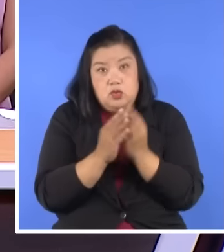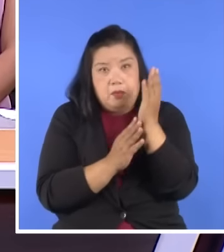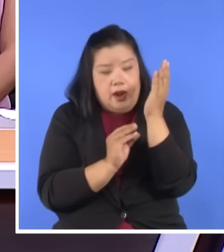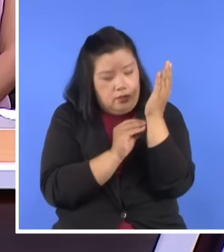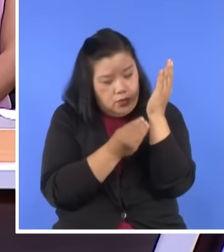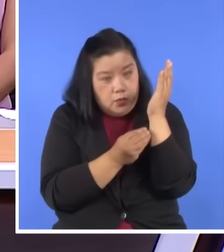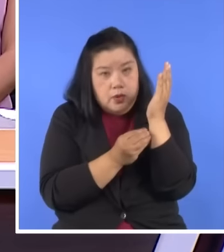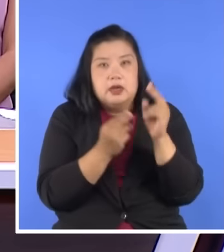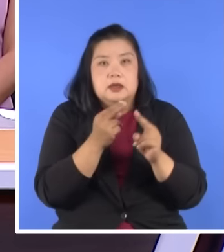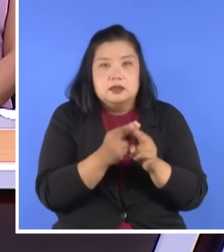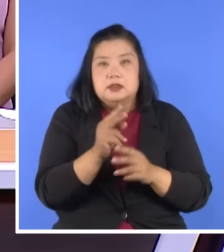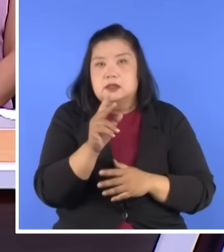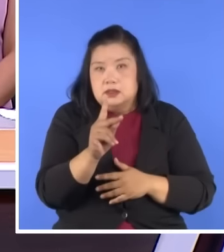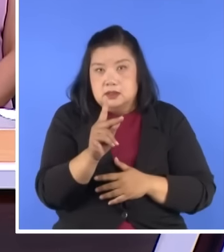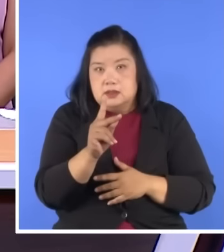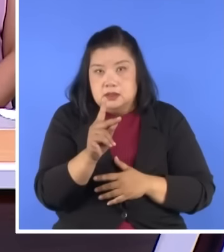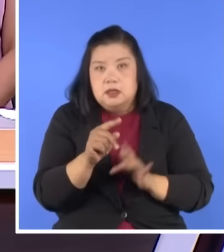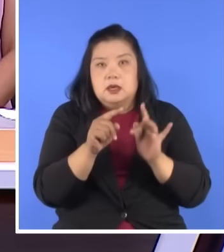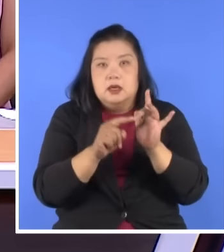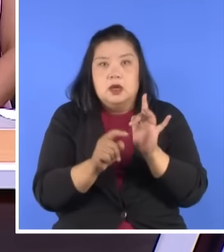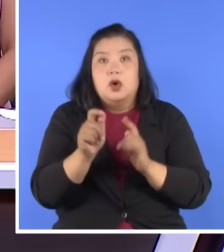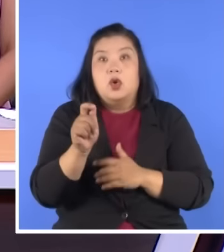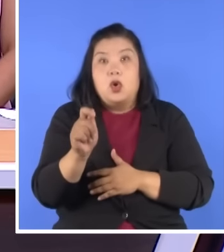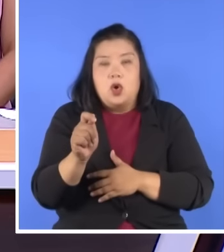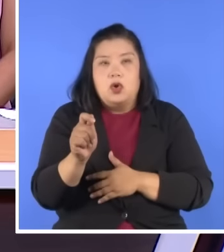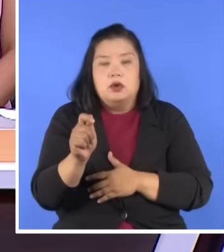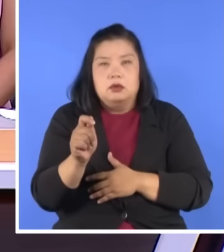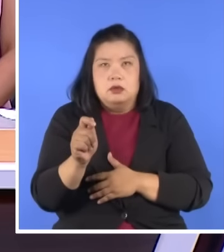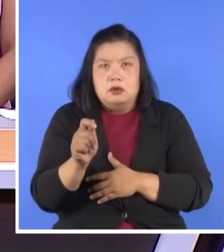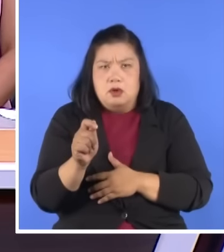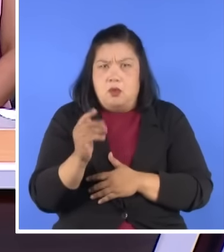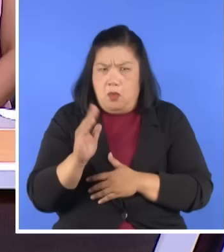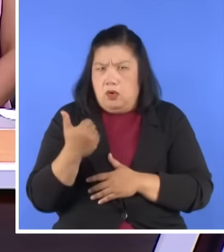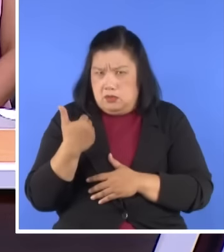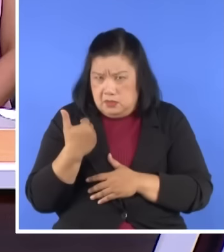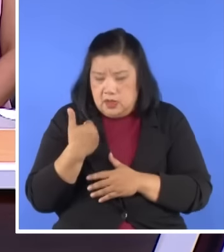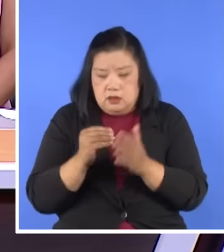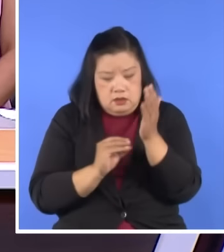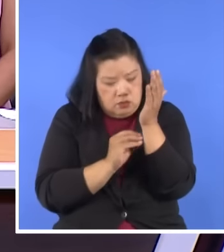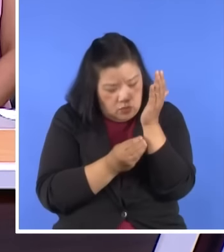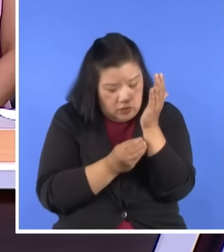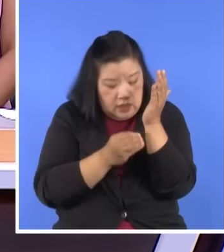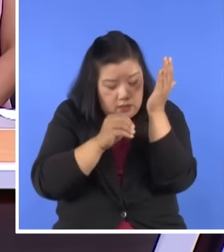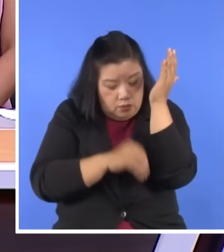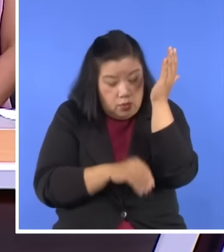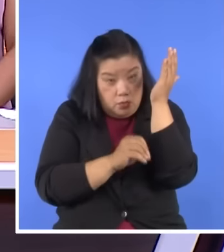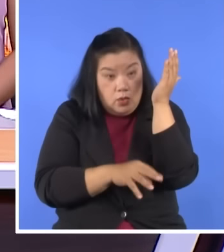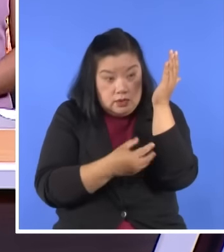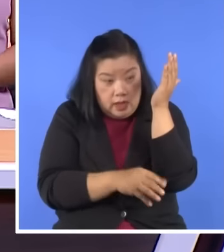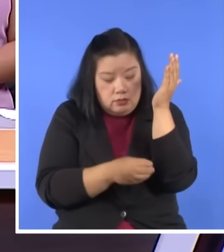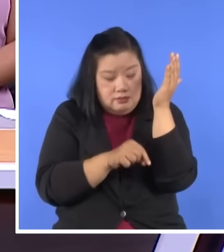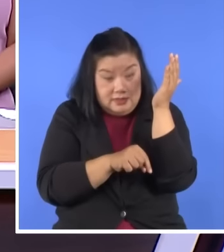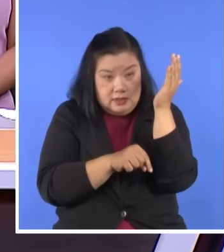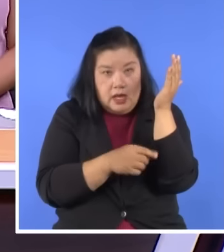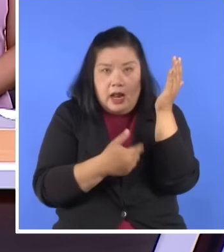ป่าอ่าเออลูกเการัดป่ามันกินได้นะช่วงเนี้ยมันมีลูกแล้วมันก็หล่นลงมาที่โคนต้นก็เก็บมาไปเก็บมา